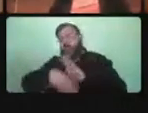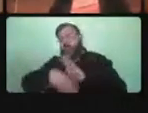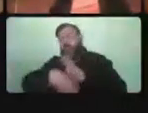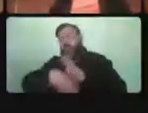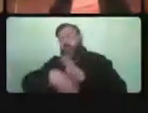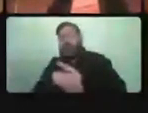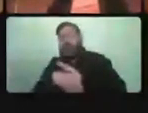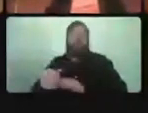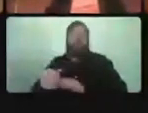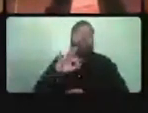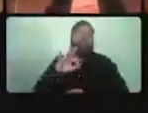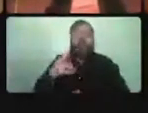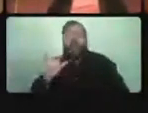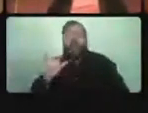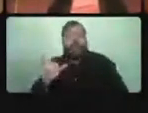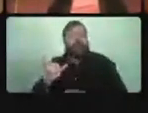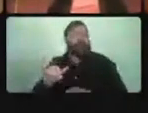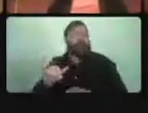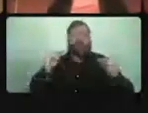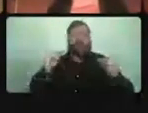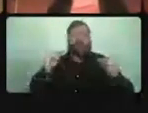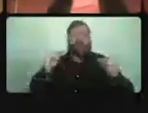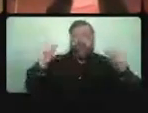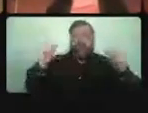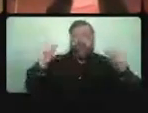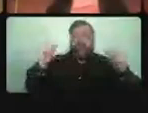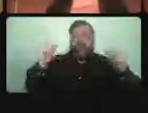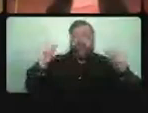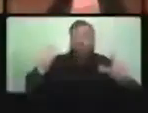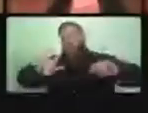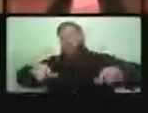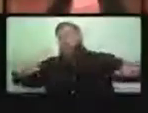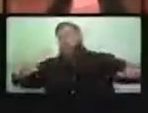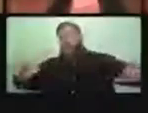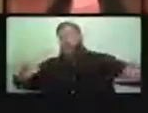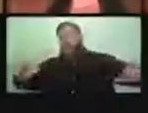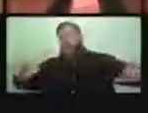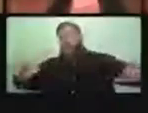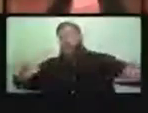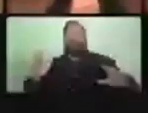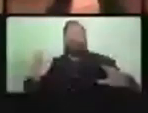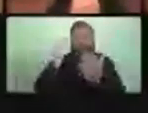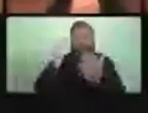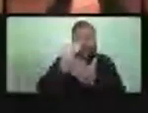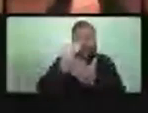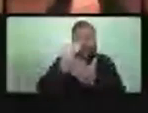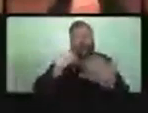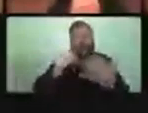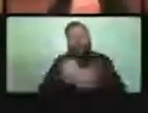kufanyia michezo au maeneo ya riadha ya hali ya juu au ya kiwango cha juu.